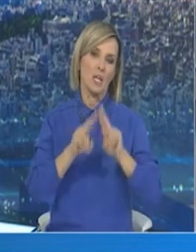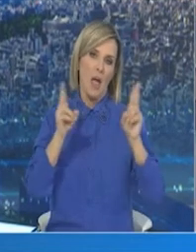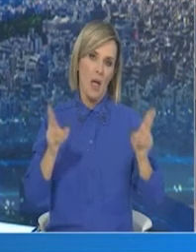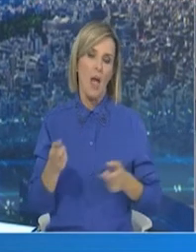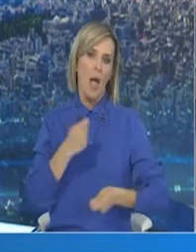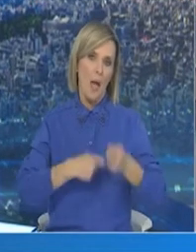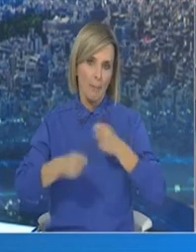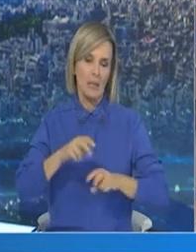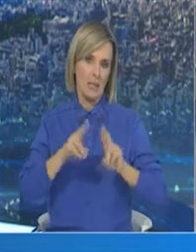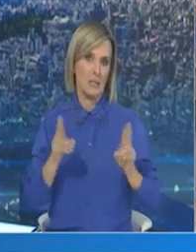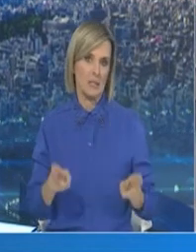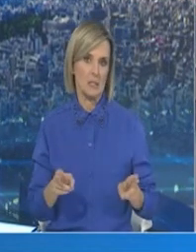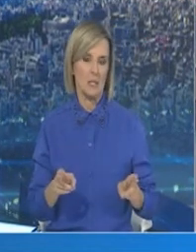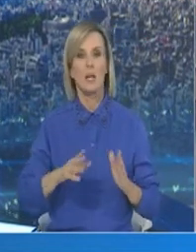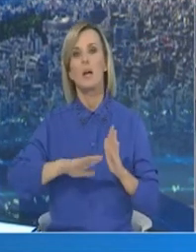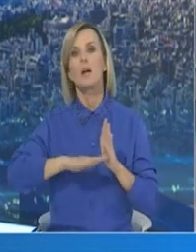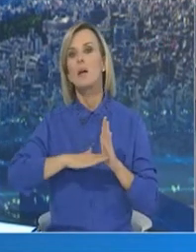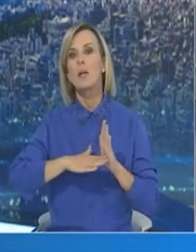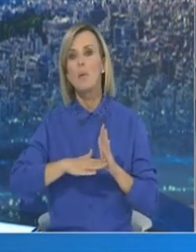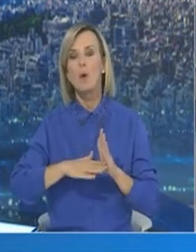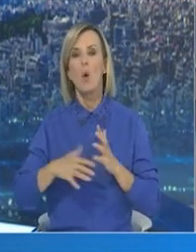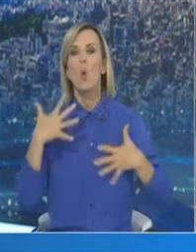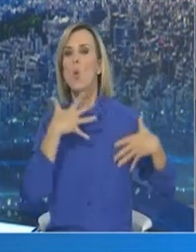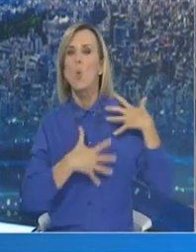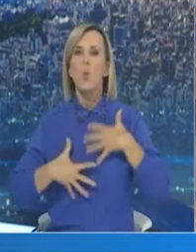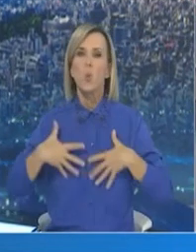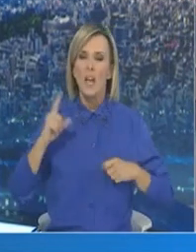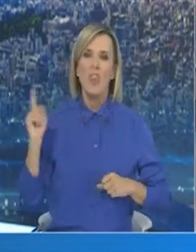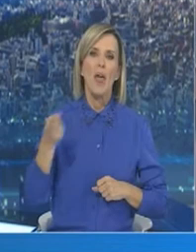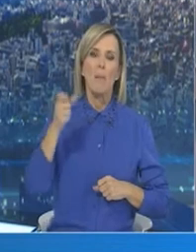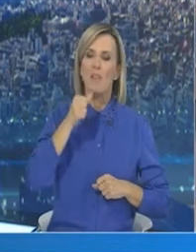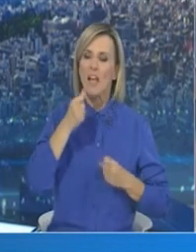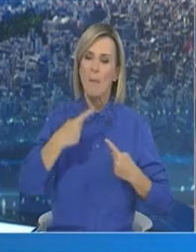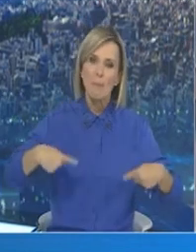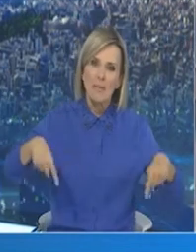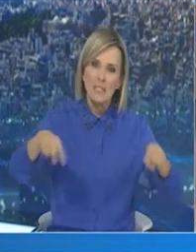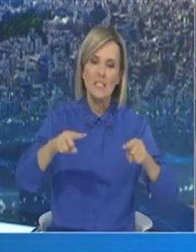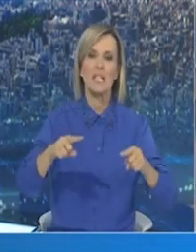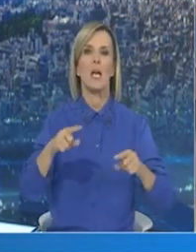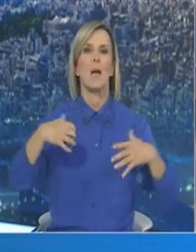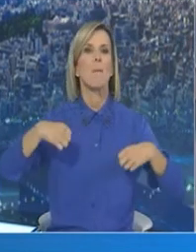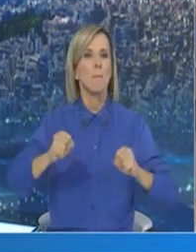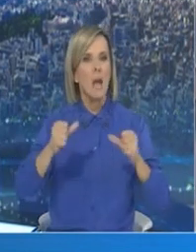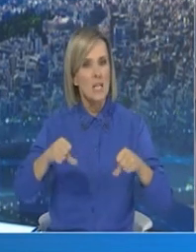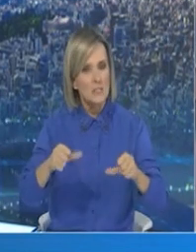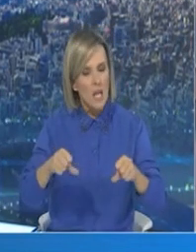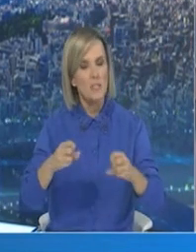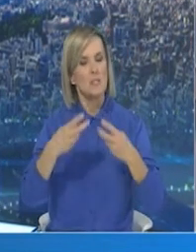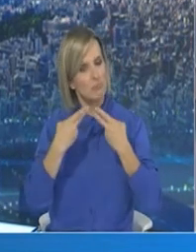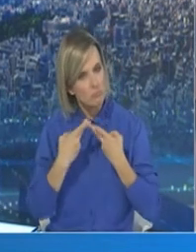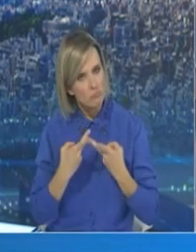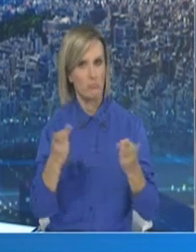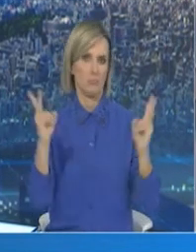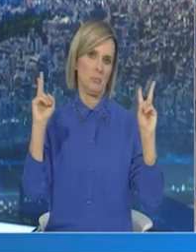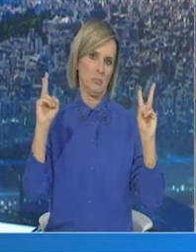κάτωθι υπηρεσίες, δηλαδή υπηρεσίες εκμετάλλευσης λουτρών, υπηρεσίες θεραπευτικών λουτρών και αιματικών πηγών και υπηρεσίες μασάζ. Επίσης,